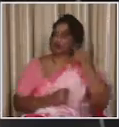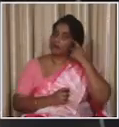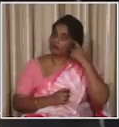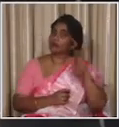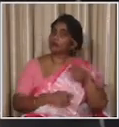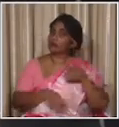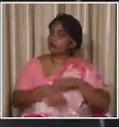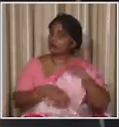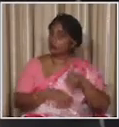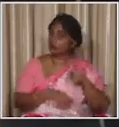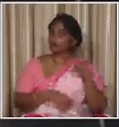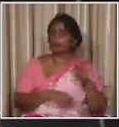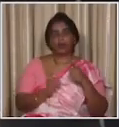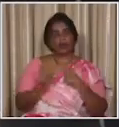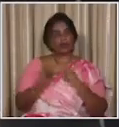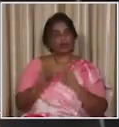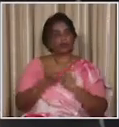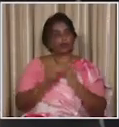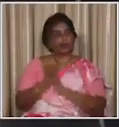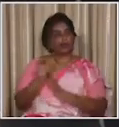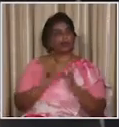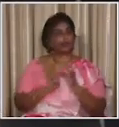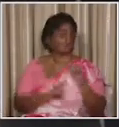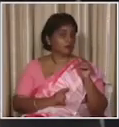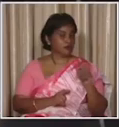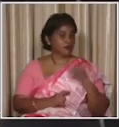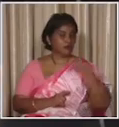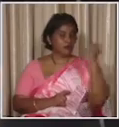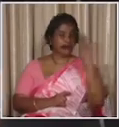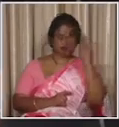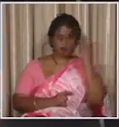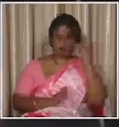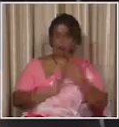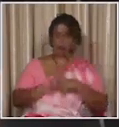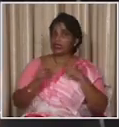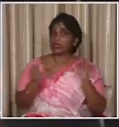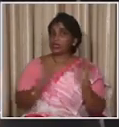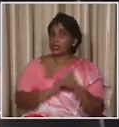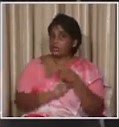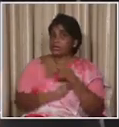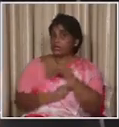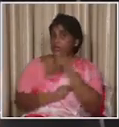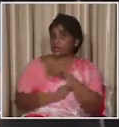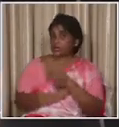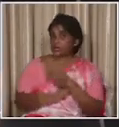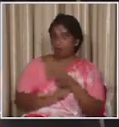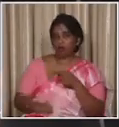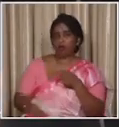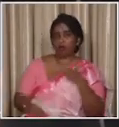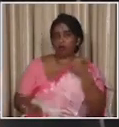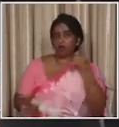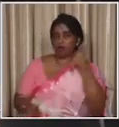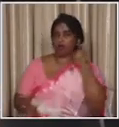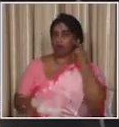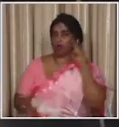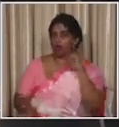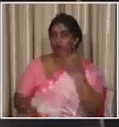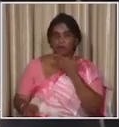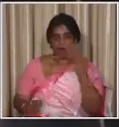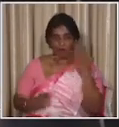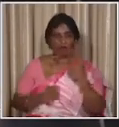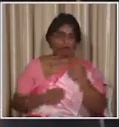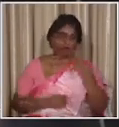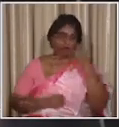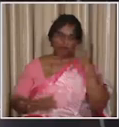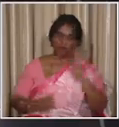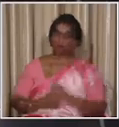හිතනවා මේ මොහොත වෙනකොට අලි සබ්‍රි ඇමතුමාගේ කතාව ඇහුවනම් අපේ රටේ ක්‍රිකට්ගේ වල හරය ගැන හොඳ අවබෝධයක් ලබා ගන්න පුළුවන්